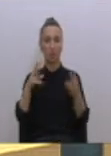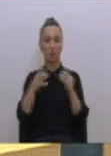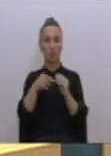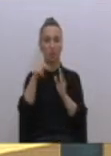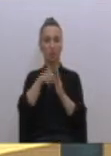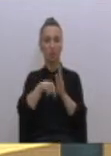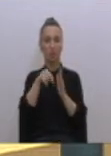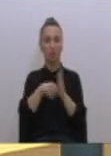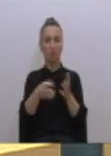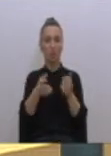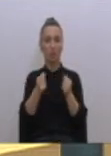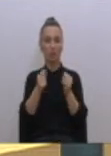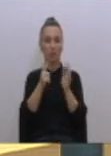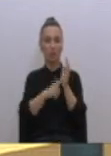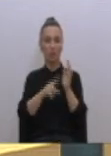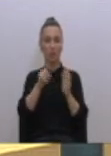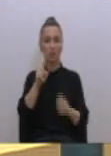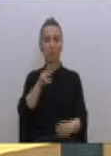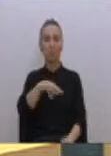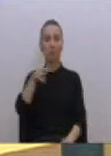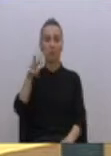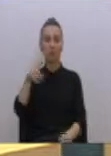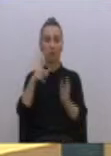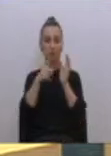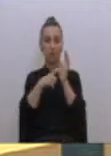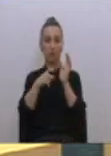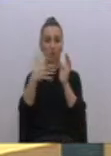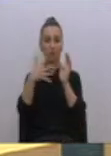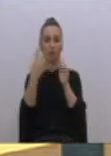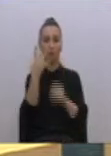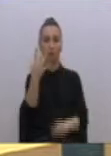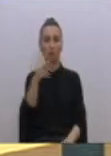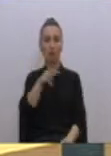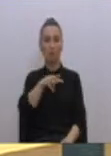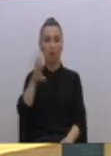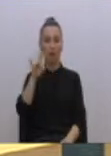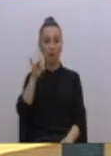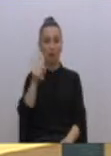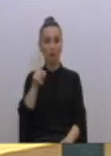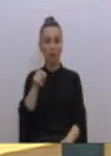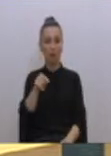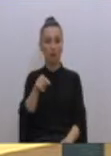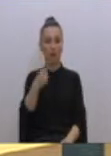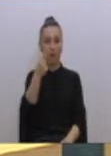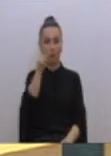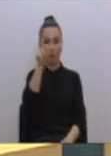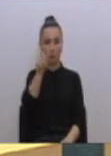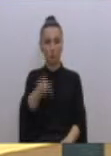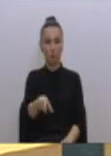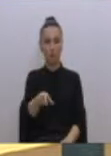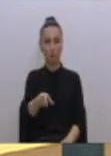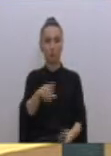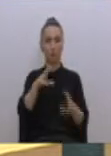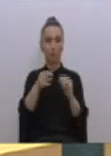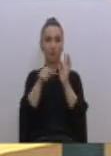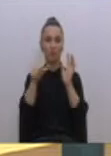პროდუქტმა შეადგინა 71 მილიარდ 754 მილიონი ლარი, ხოლო ერთ სულ მოსახლეზე